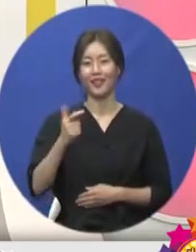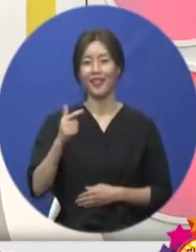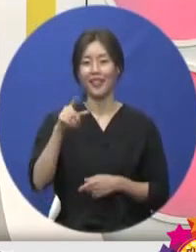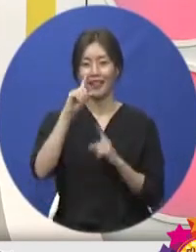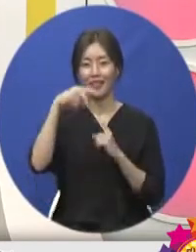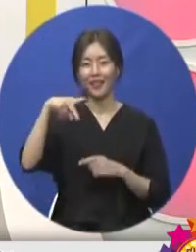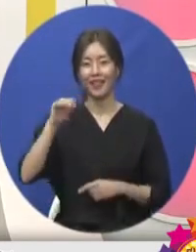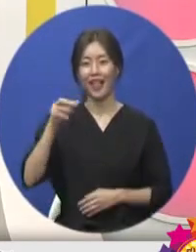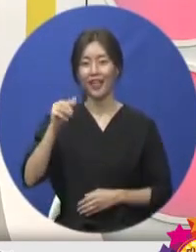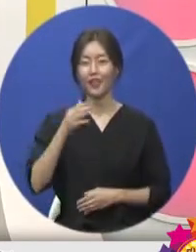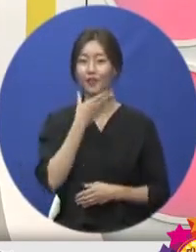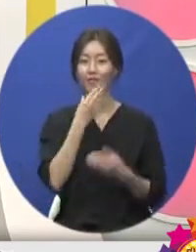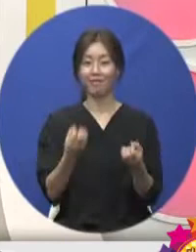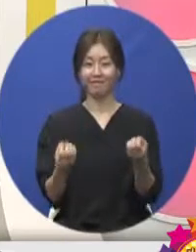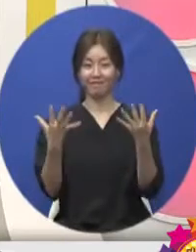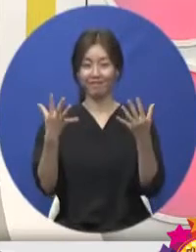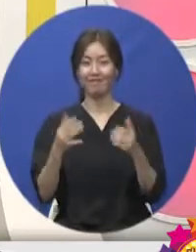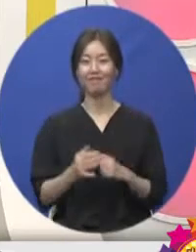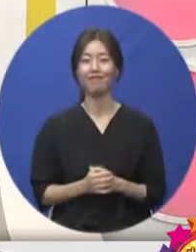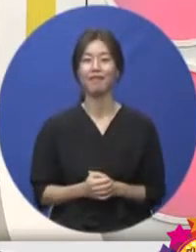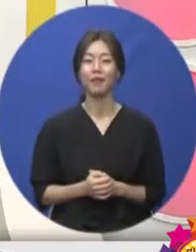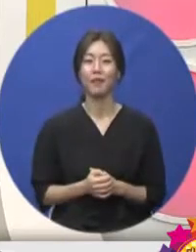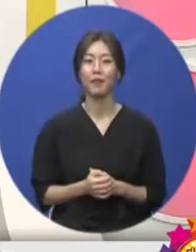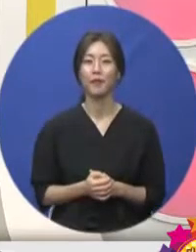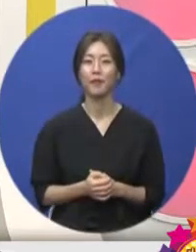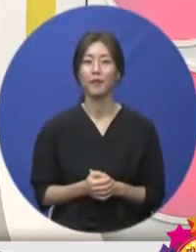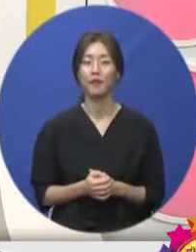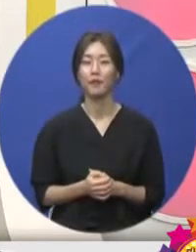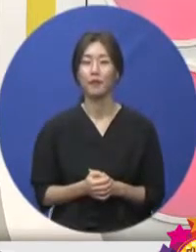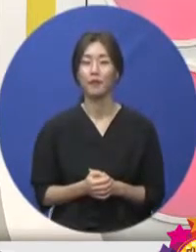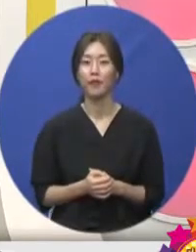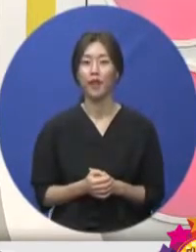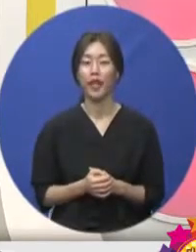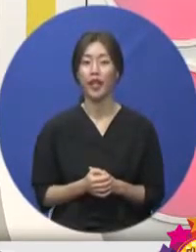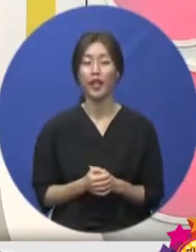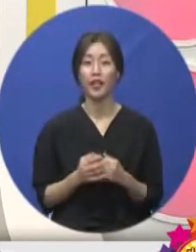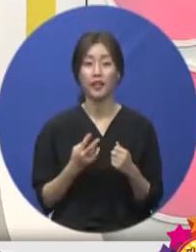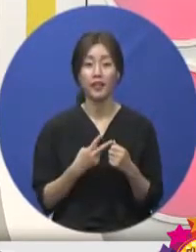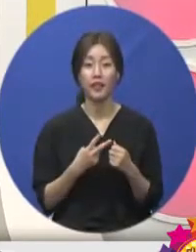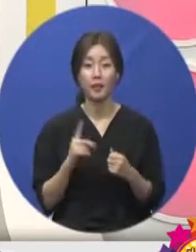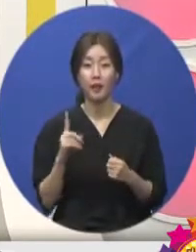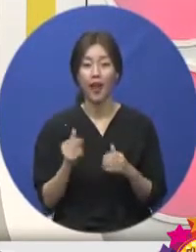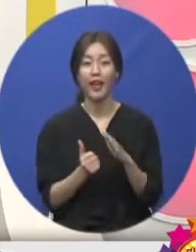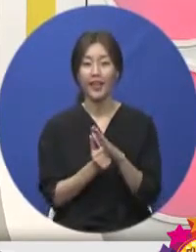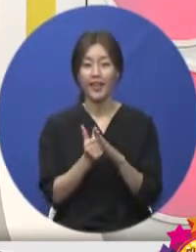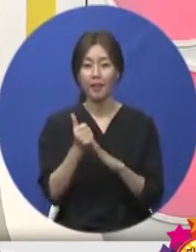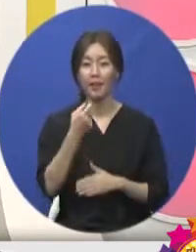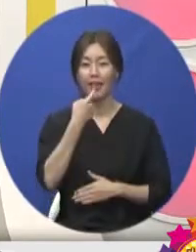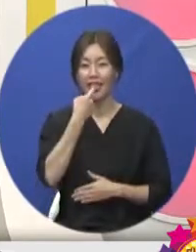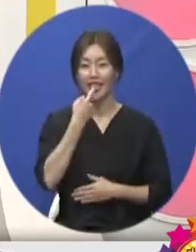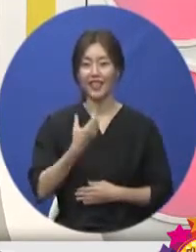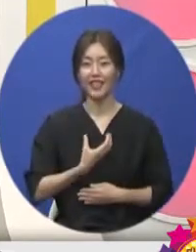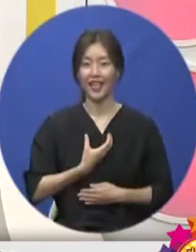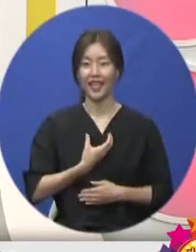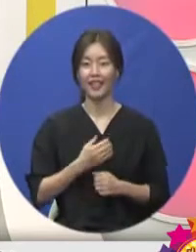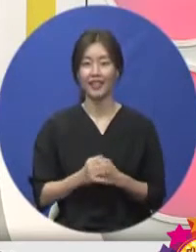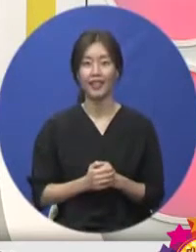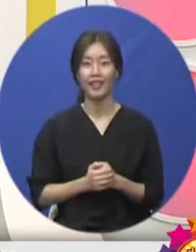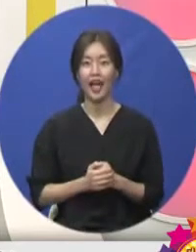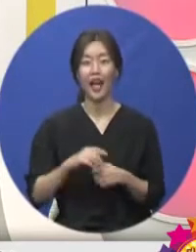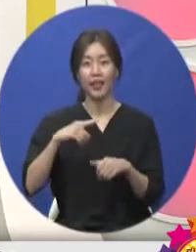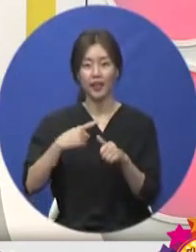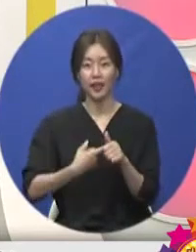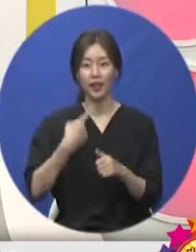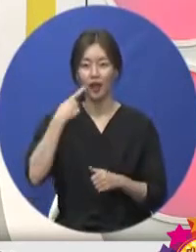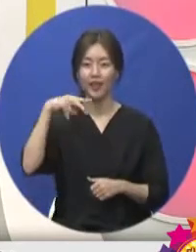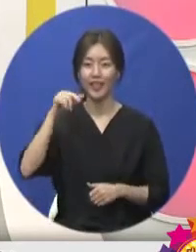이상철님 축하드립니다. 축하드립니다. 예. 자, 다음은 무슨 상인가요? 네, 희망은상입니다. 네. 무엇 드리죠?